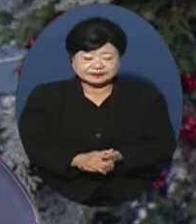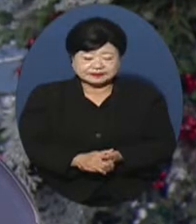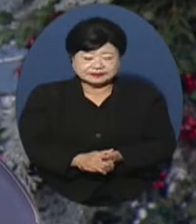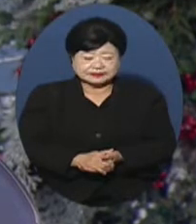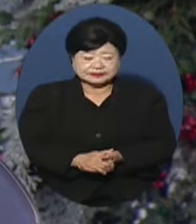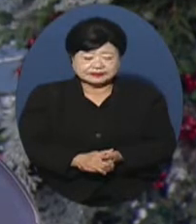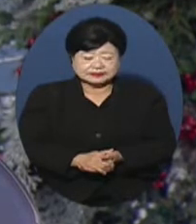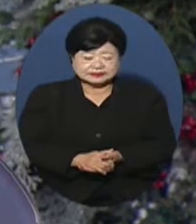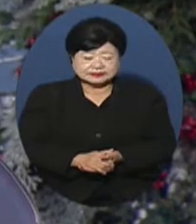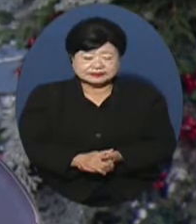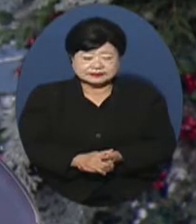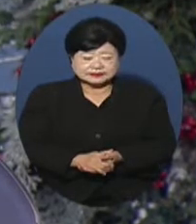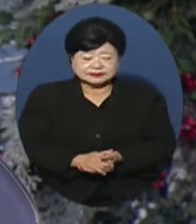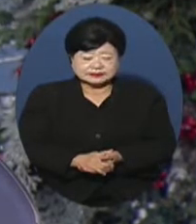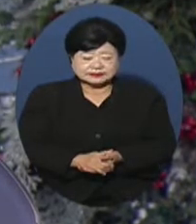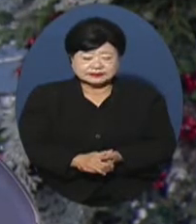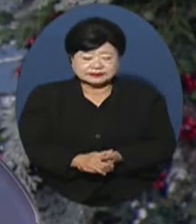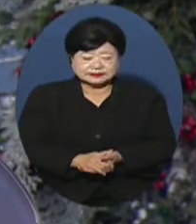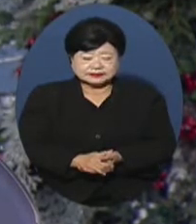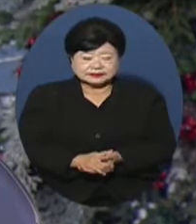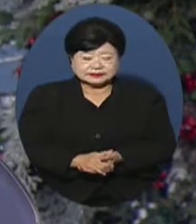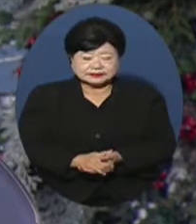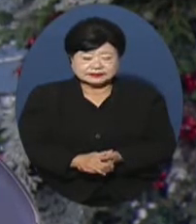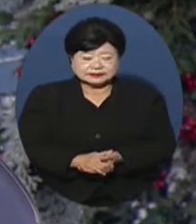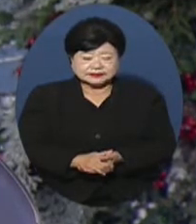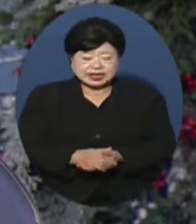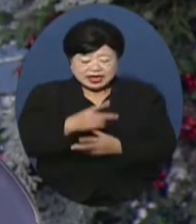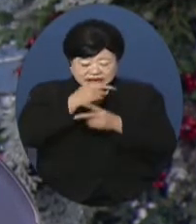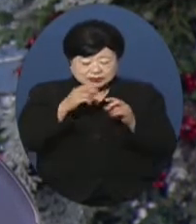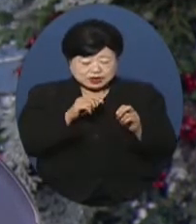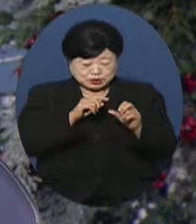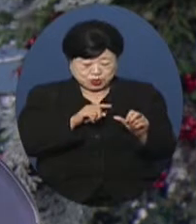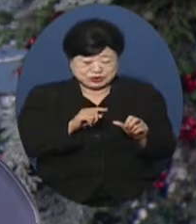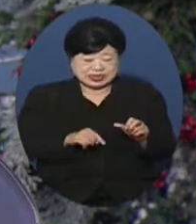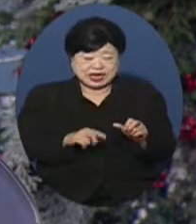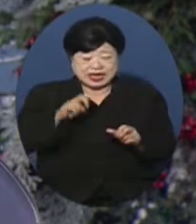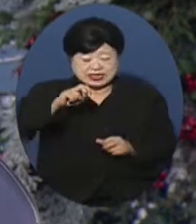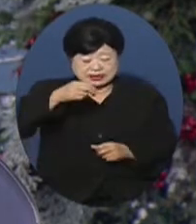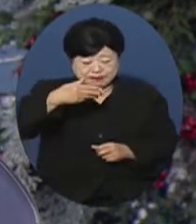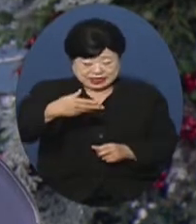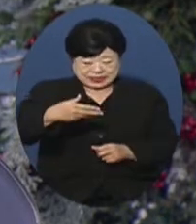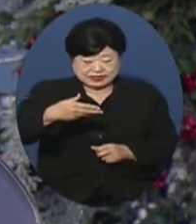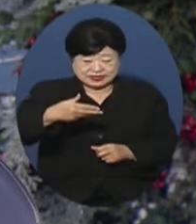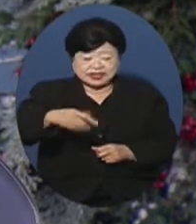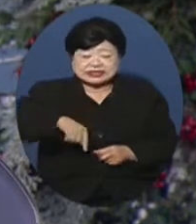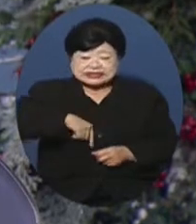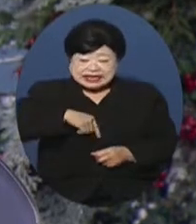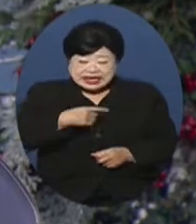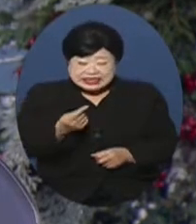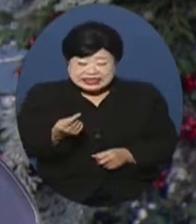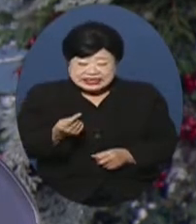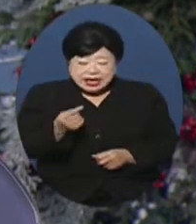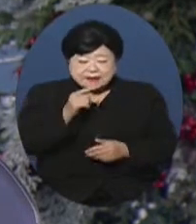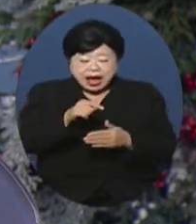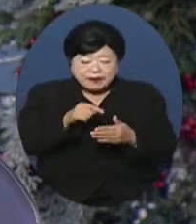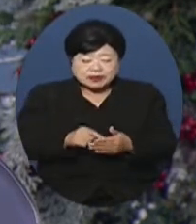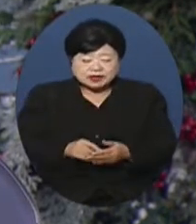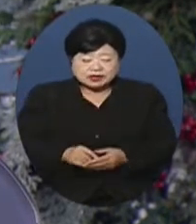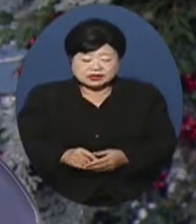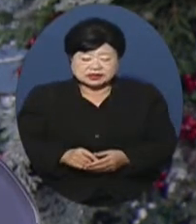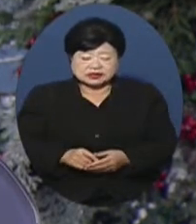투하 부차 되기에 점은 저희 15장 28 저는 자기의 마음을